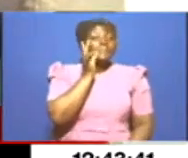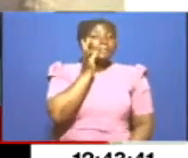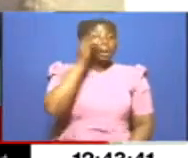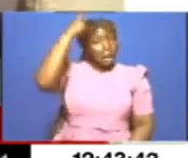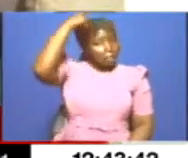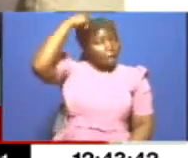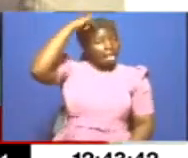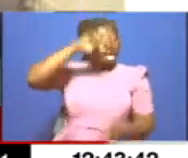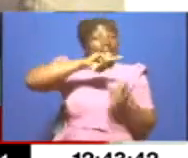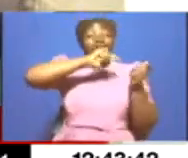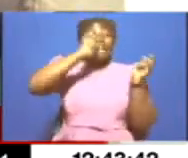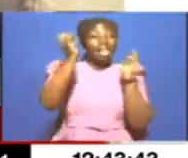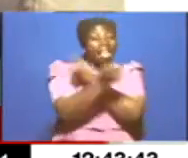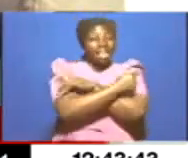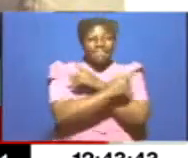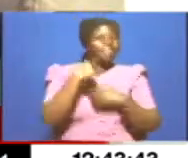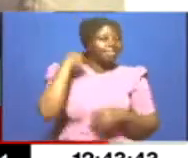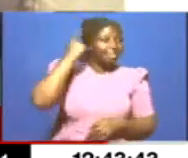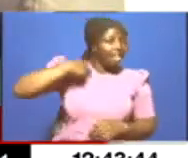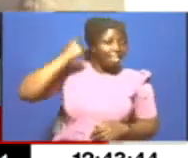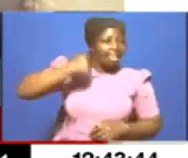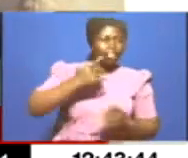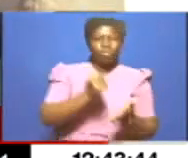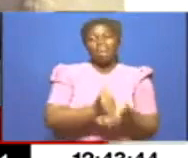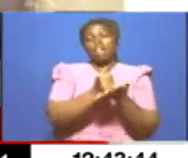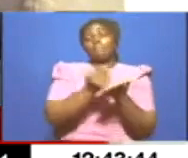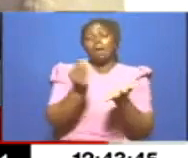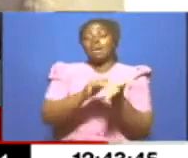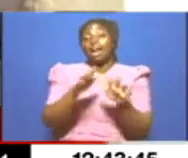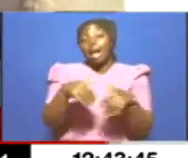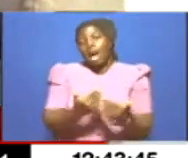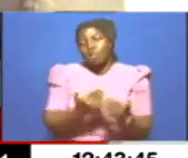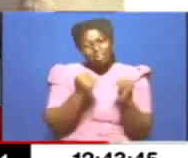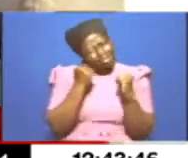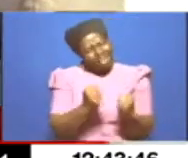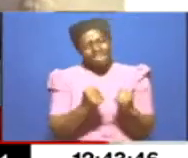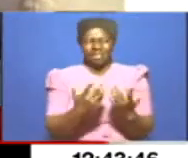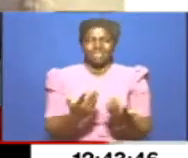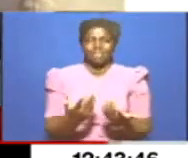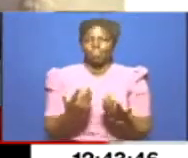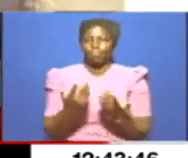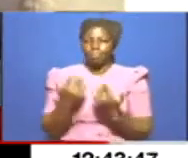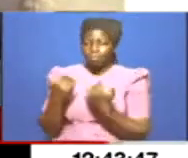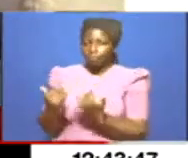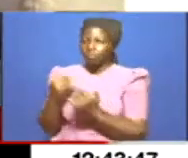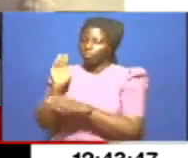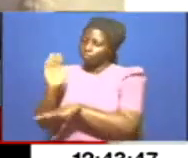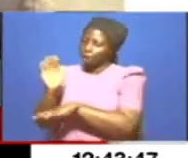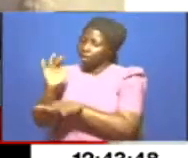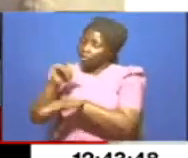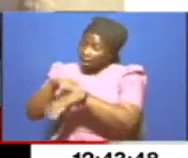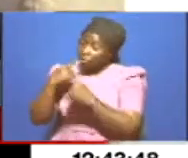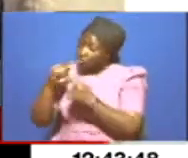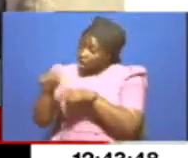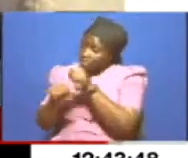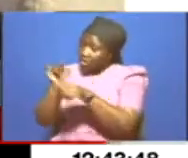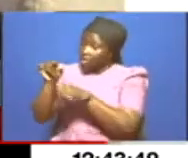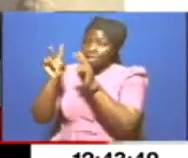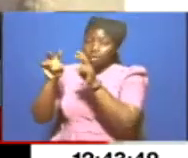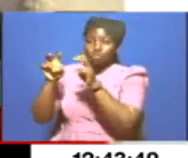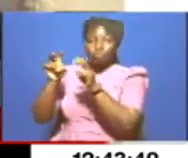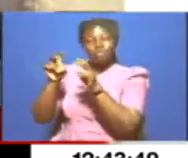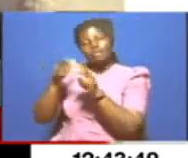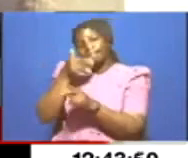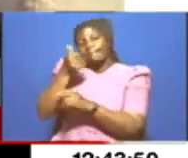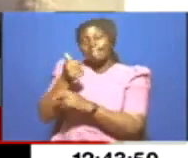tena? Itakuwa ni ngumu sana kumregesha. Kwa hivyo nataka kuomba kwamba wakati tunaongelea mambo haya, pia tuangalie watoto wa